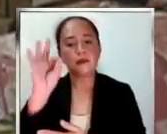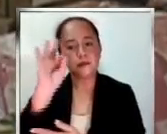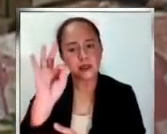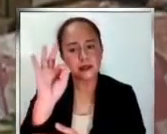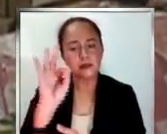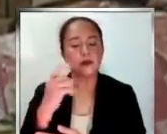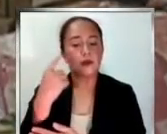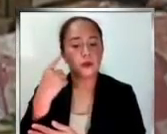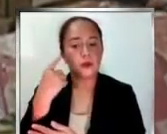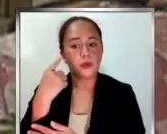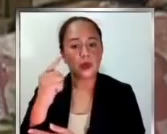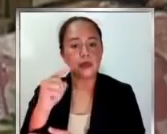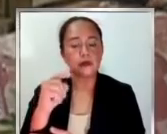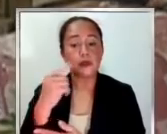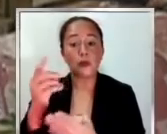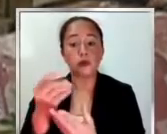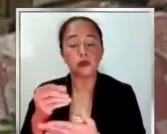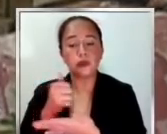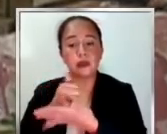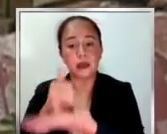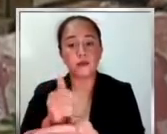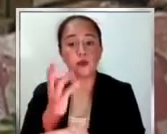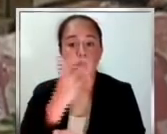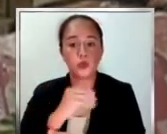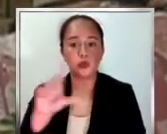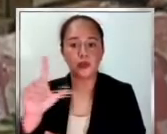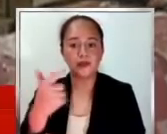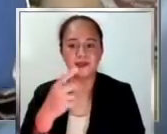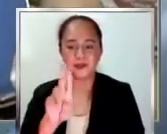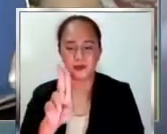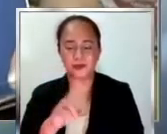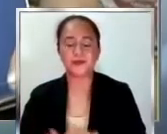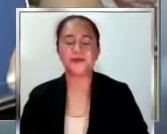namang tinutugunan ng lokal na pamahalaan. Pia.